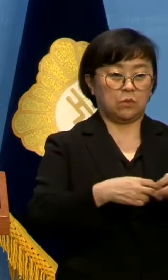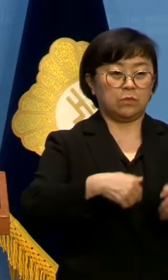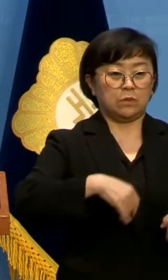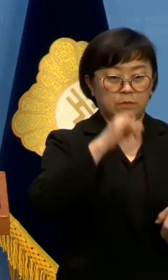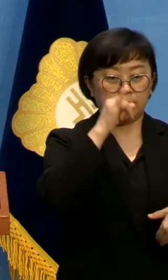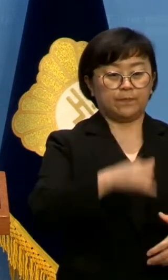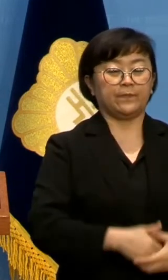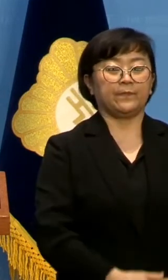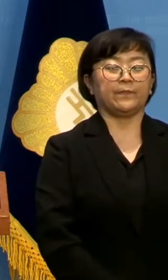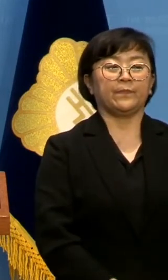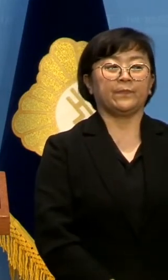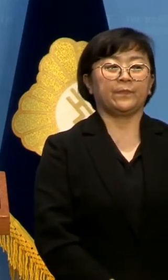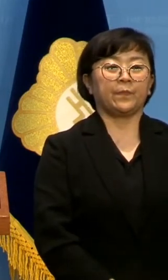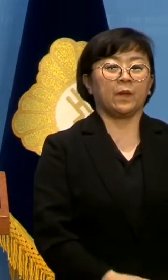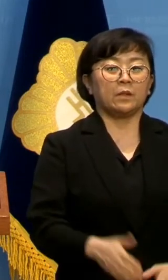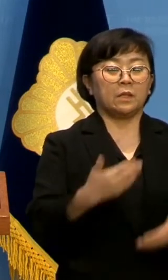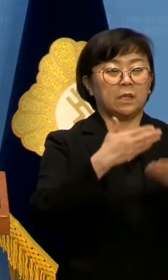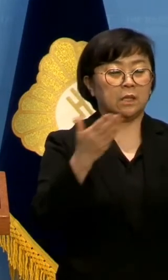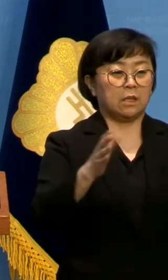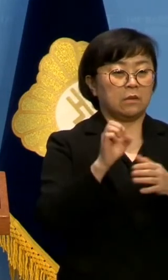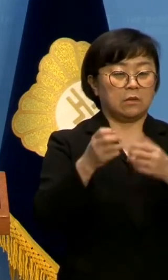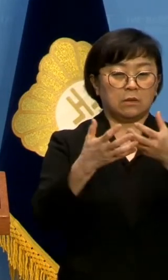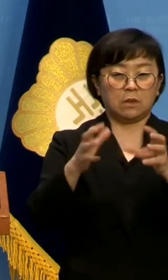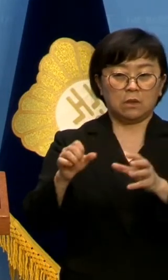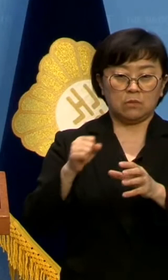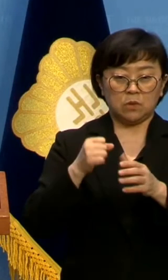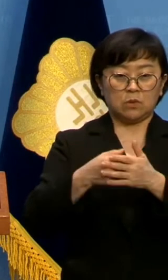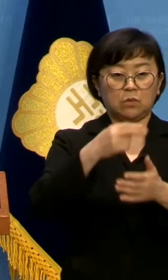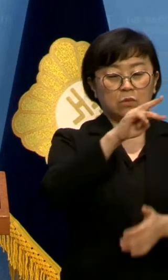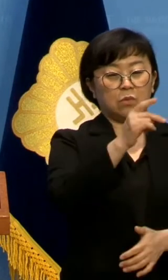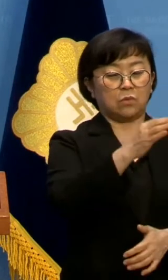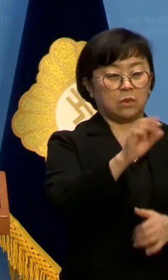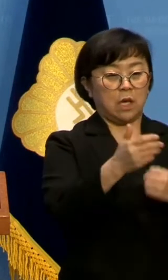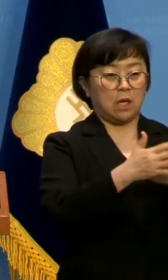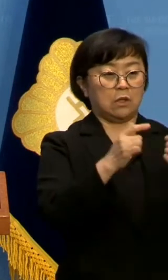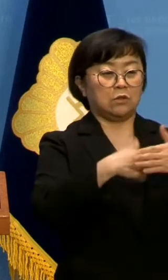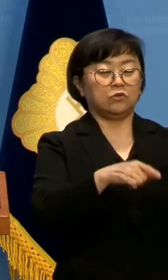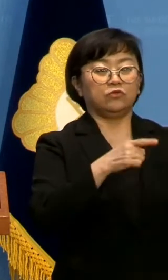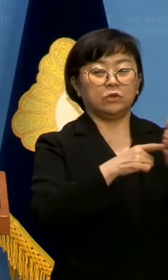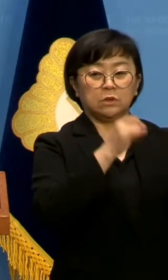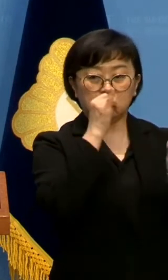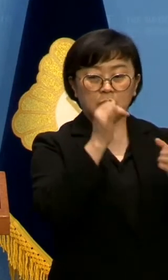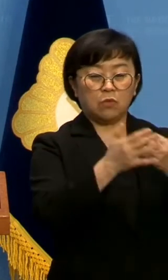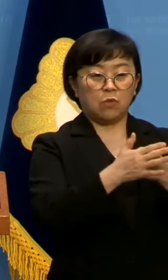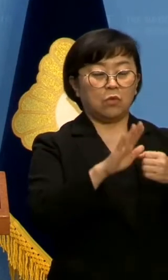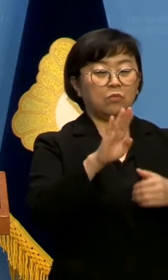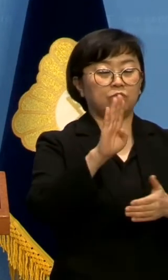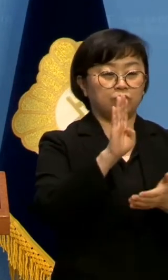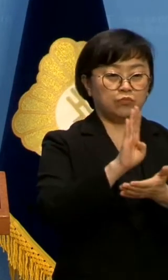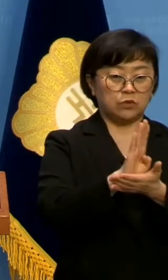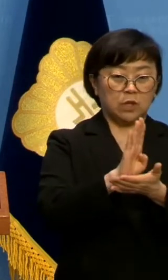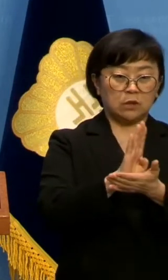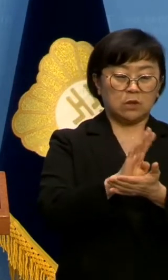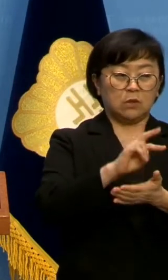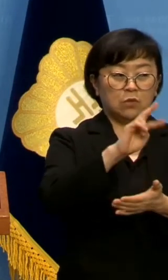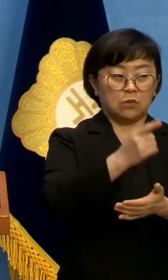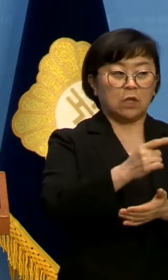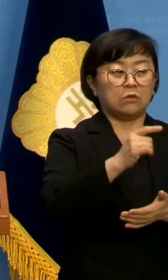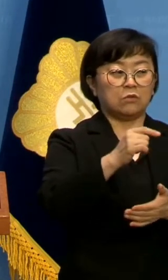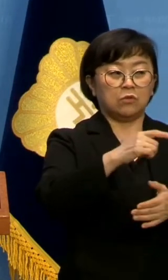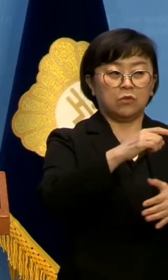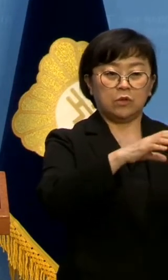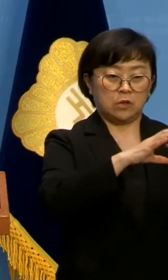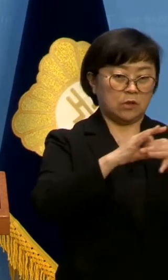합니다. 저는 이러한 여당의 힘으로 동탄 부발선을 추진하고 분당선을 동탄으로